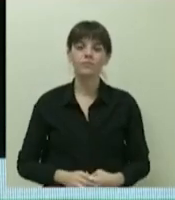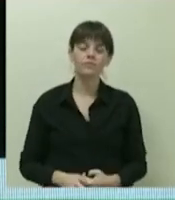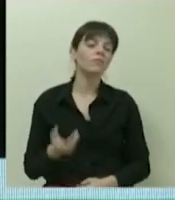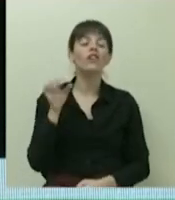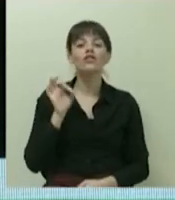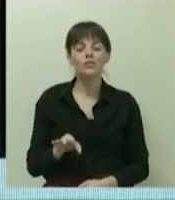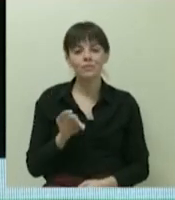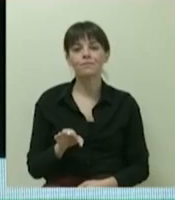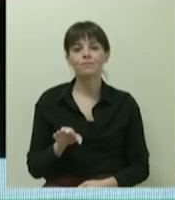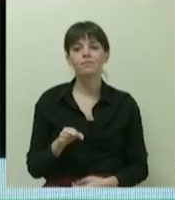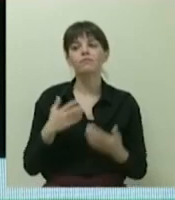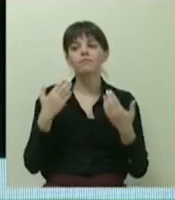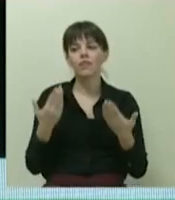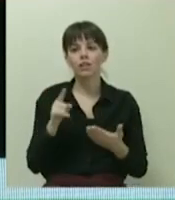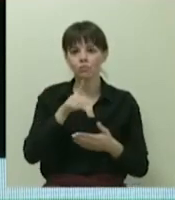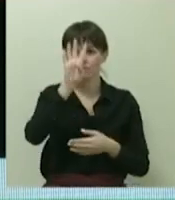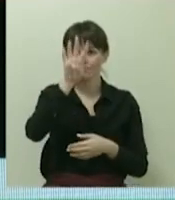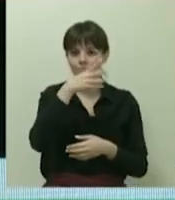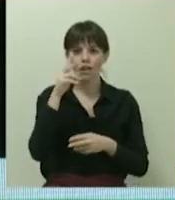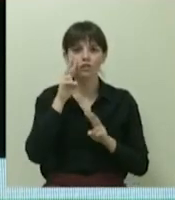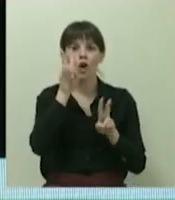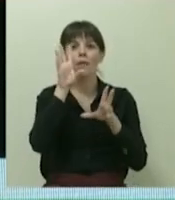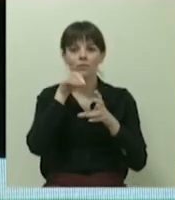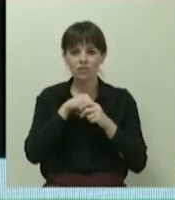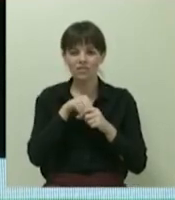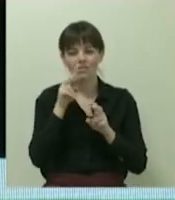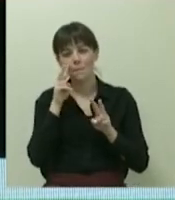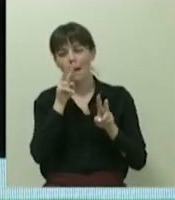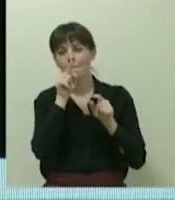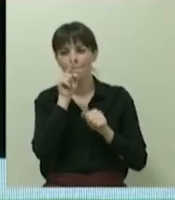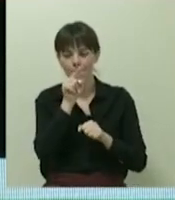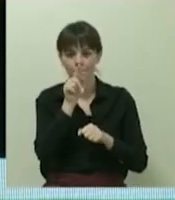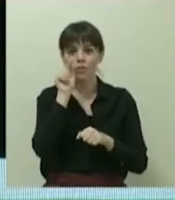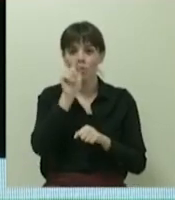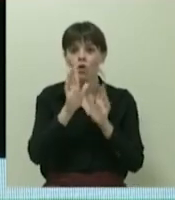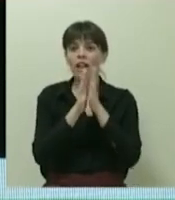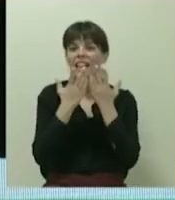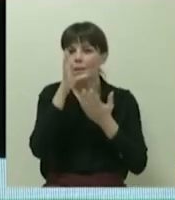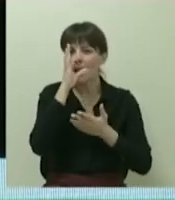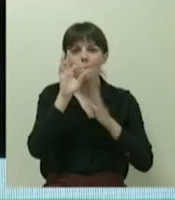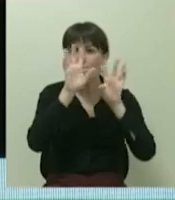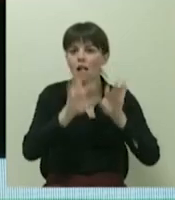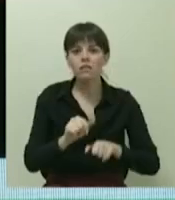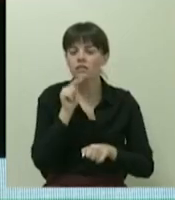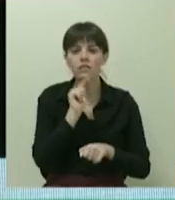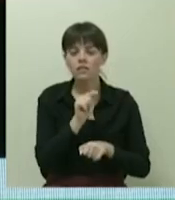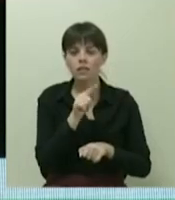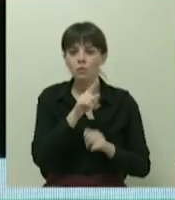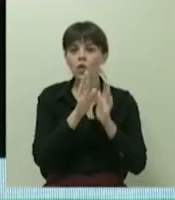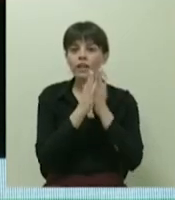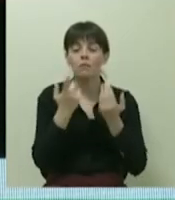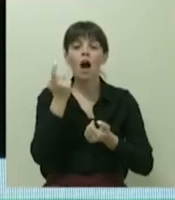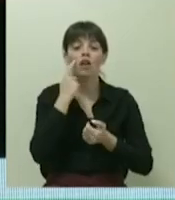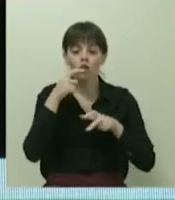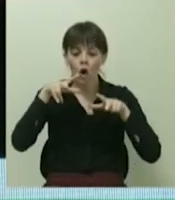Şimdi artık bu ekranı göremediğim için şuraya bakayım. Bu kitabı kim yazdı? Bu kitabı